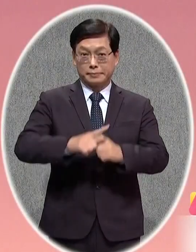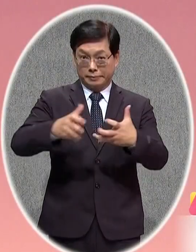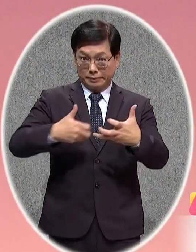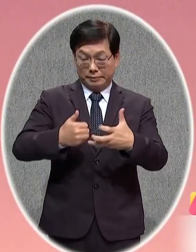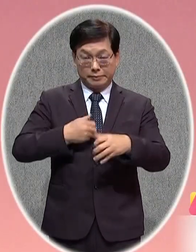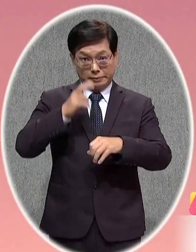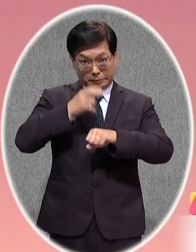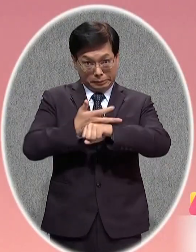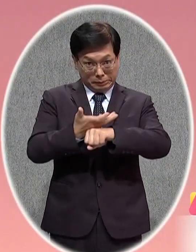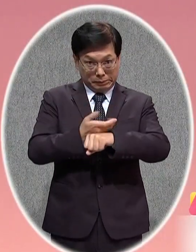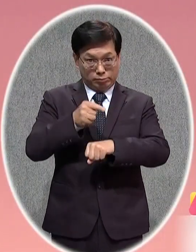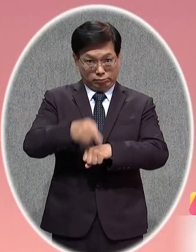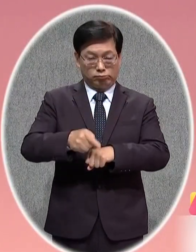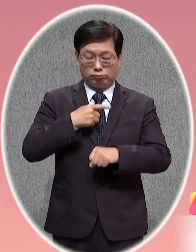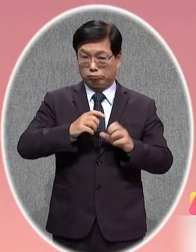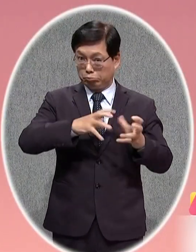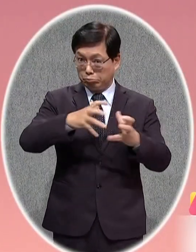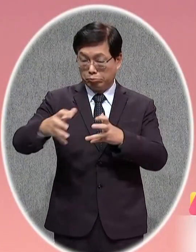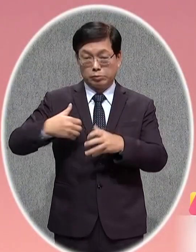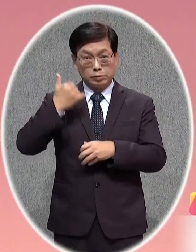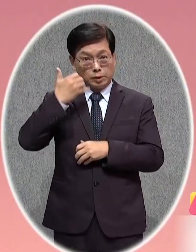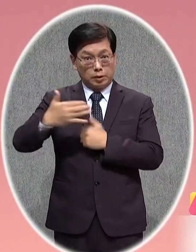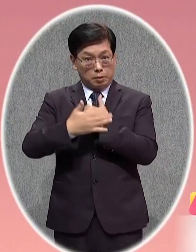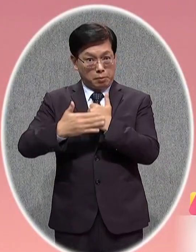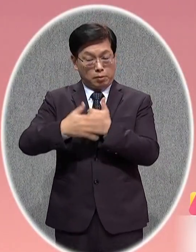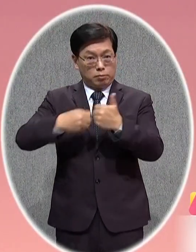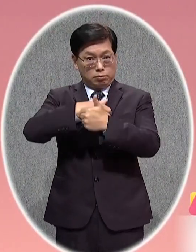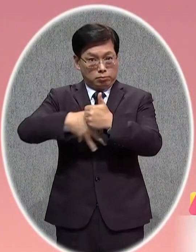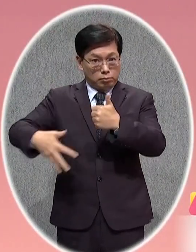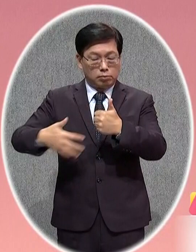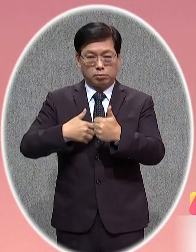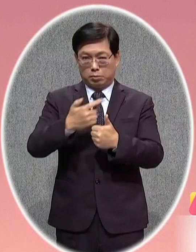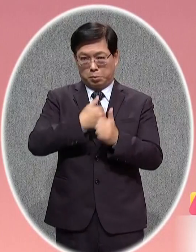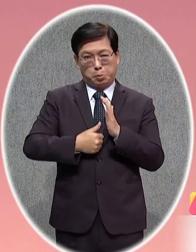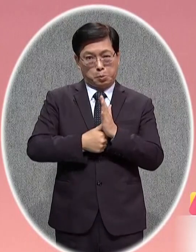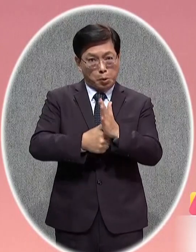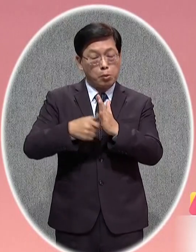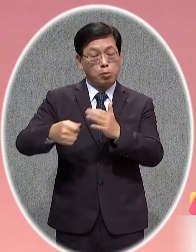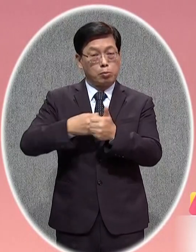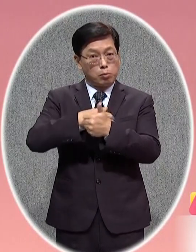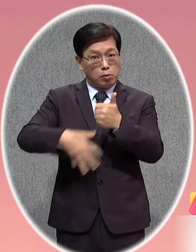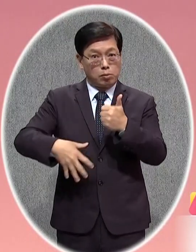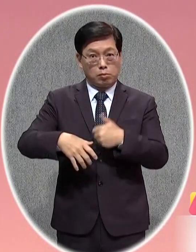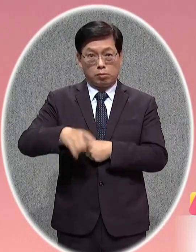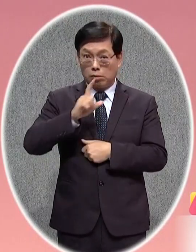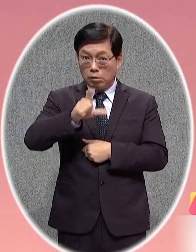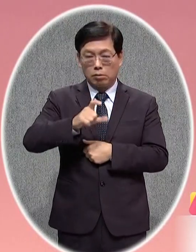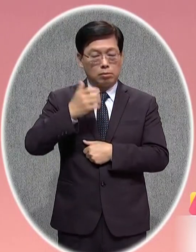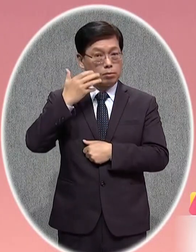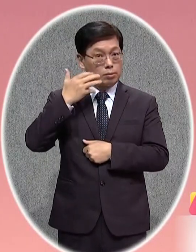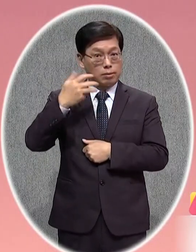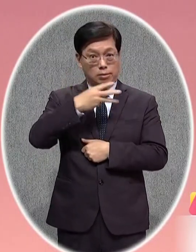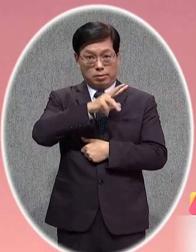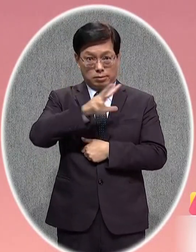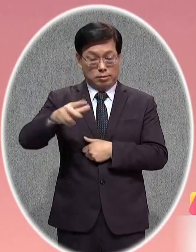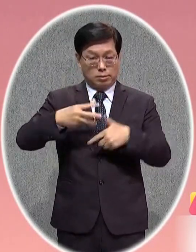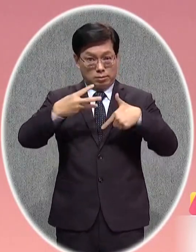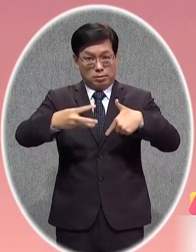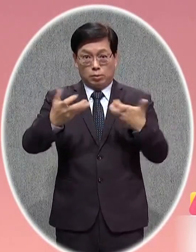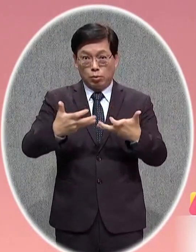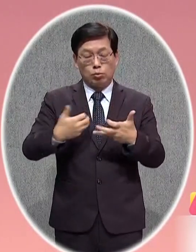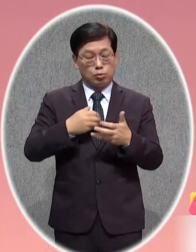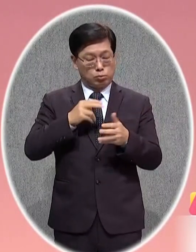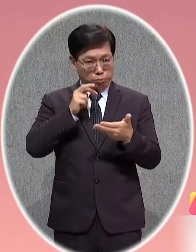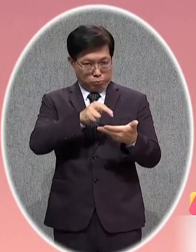藻礁已经被国际海洋保育组织非常知名的组织蓝色任务认证